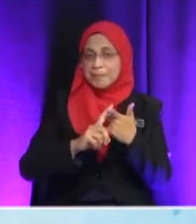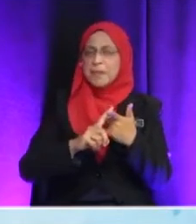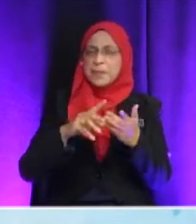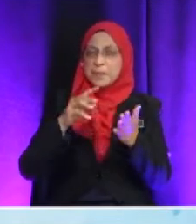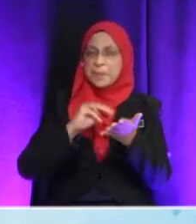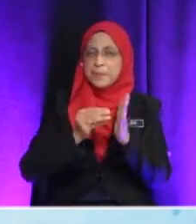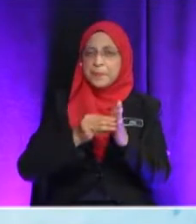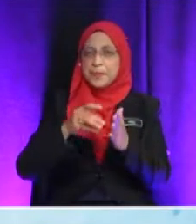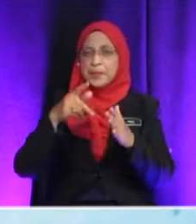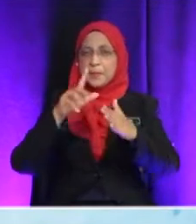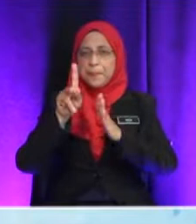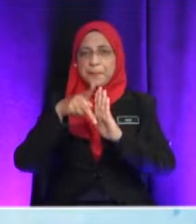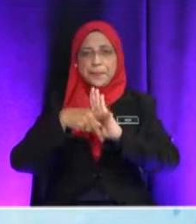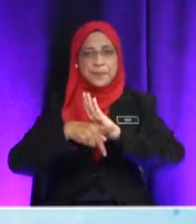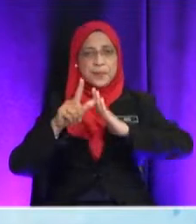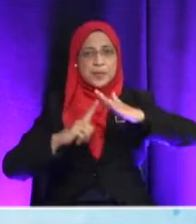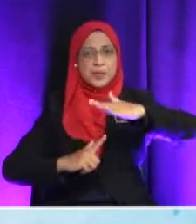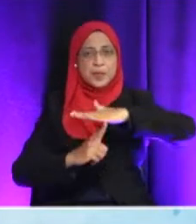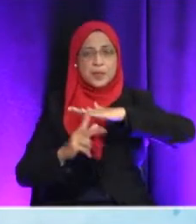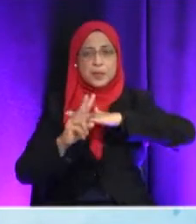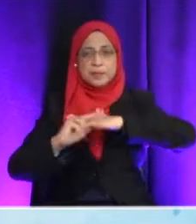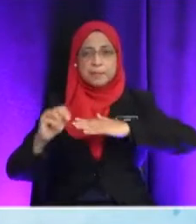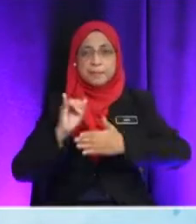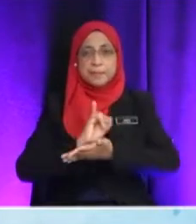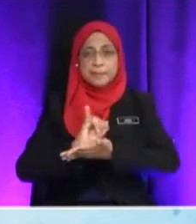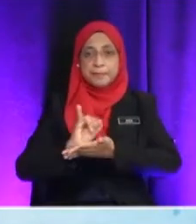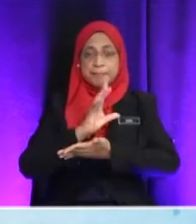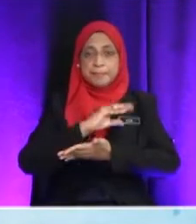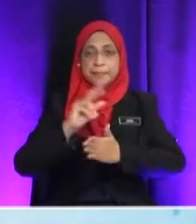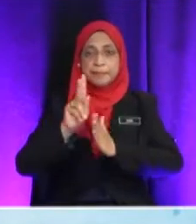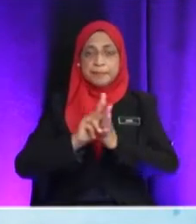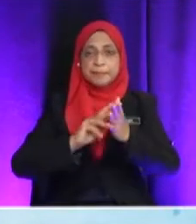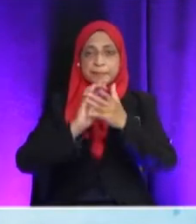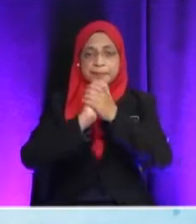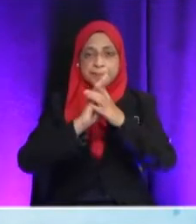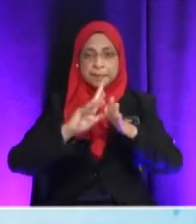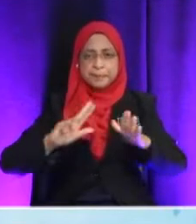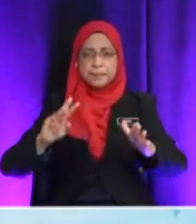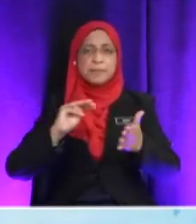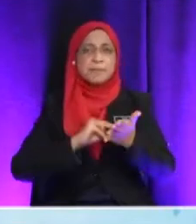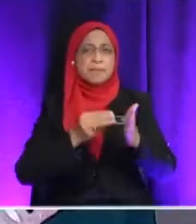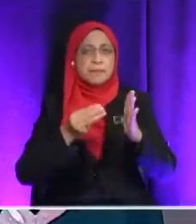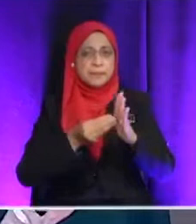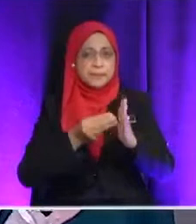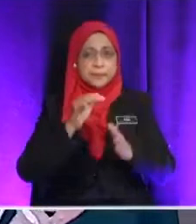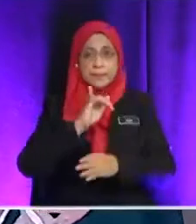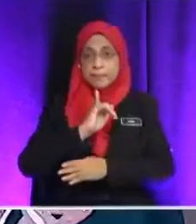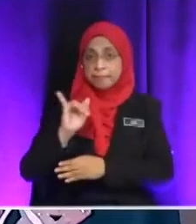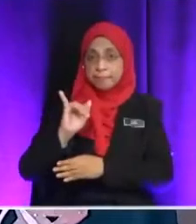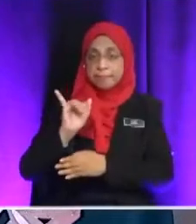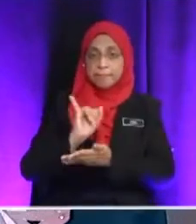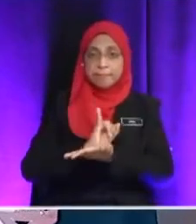Elijah begitu tadi perlindungan insurance dan keselamatan pandai demokrasi Eliza oke apa yang dikatakan perlindungan